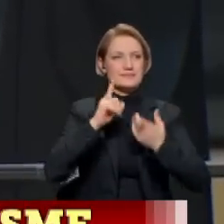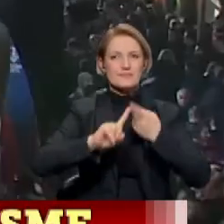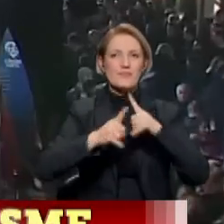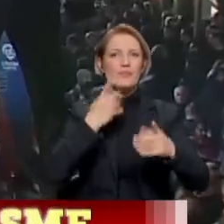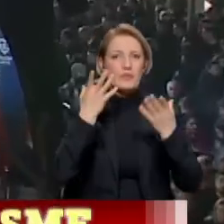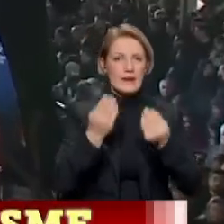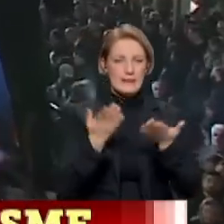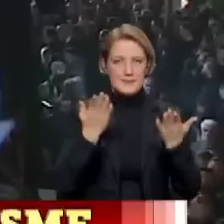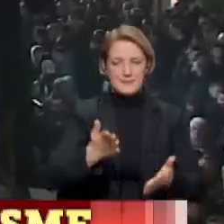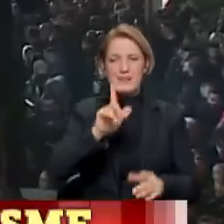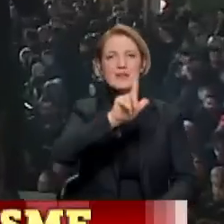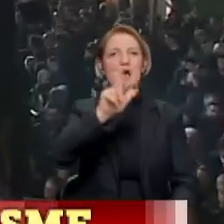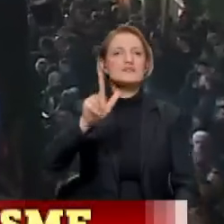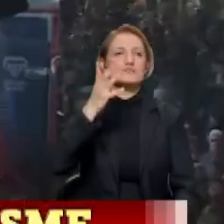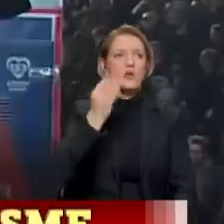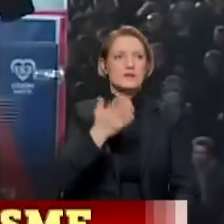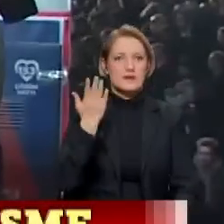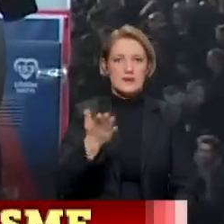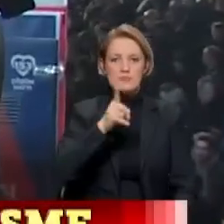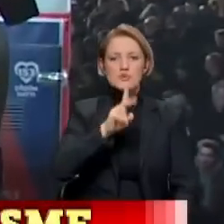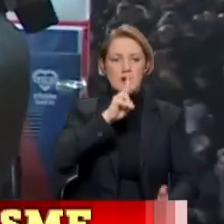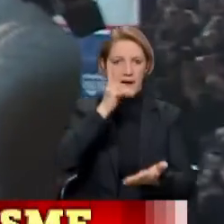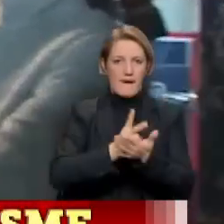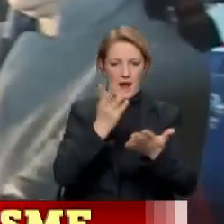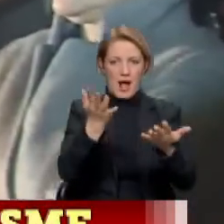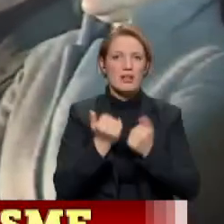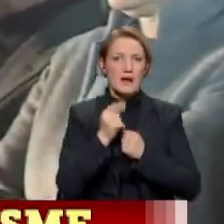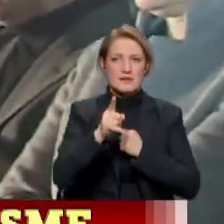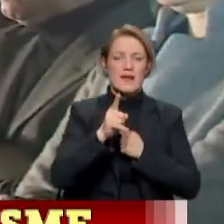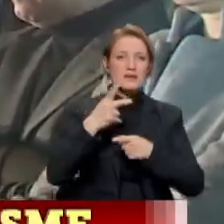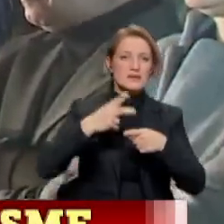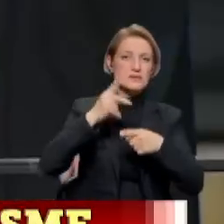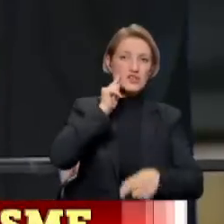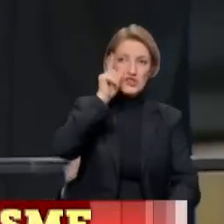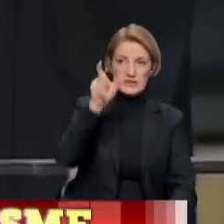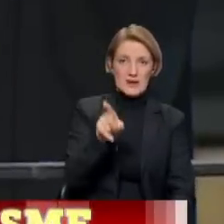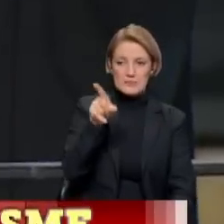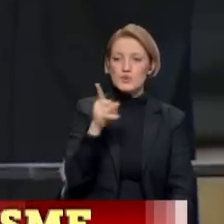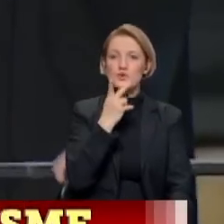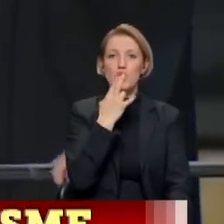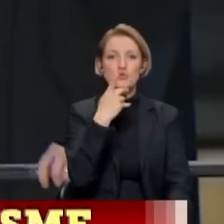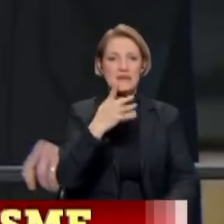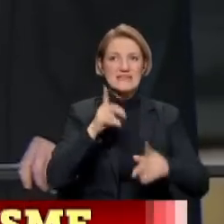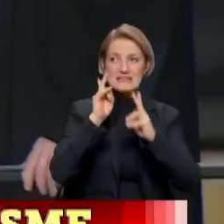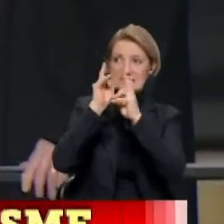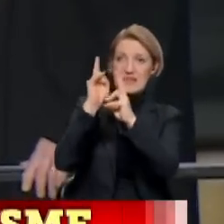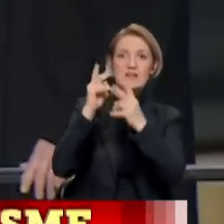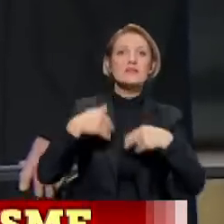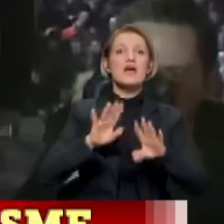da lazım olacaktır. Bu kararı aldıran zat, bu sözler senin değil